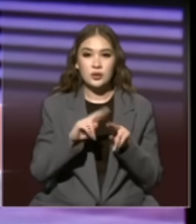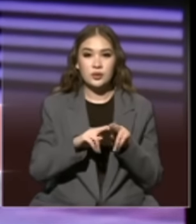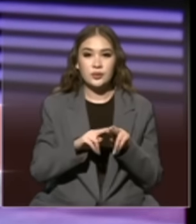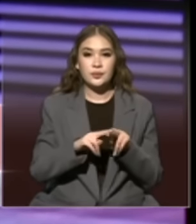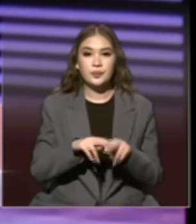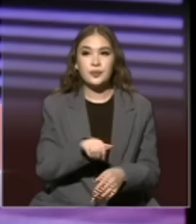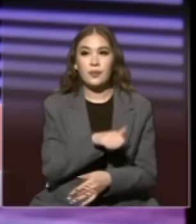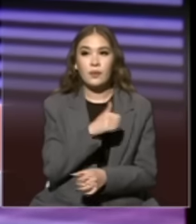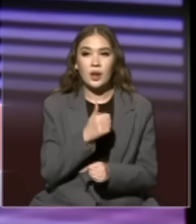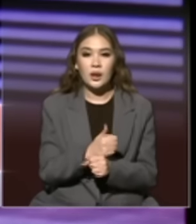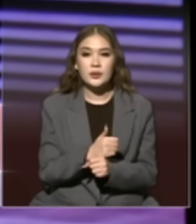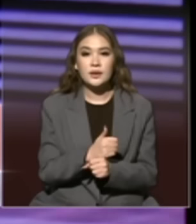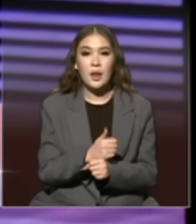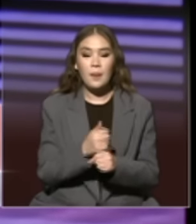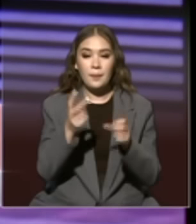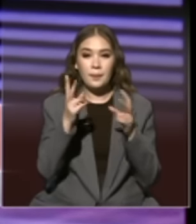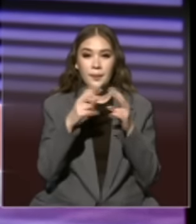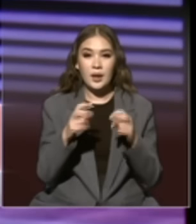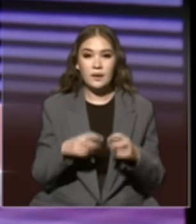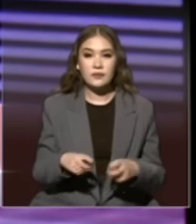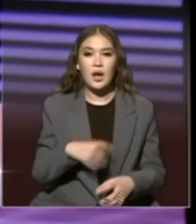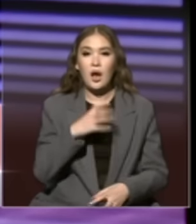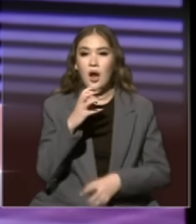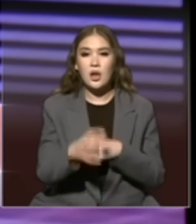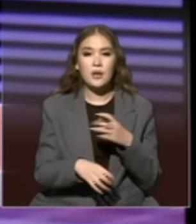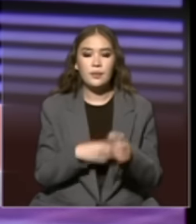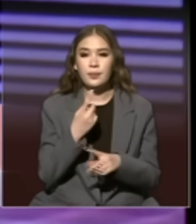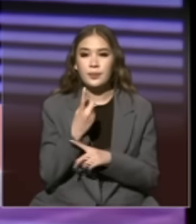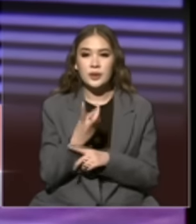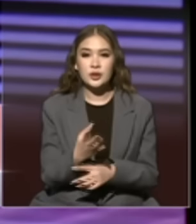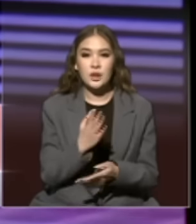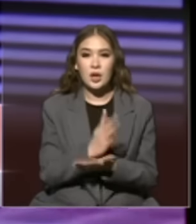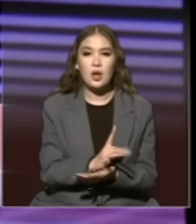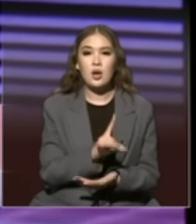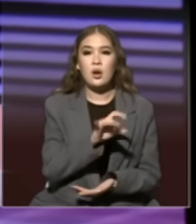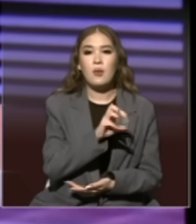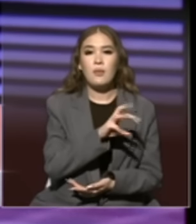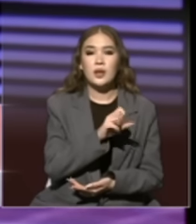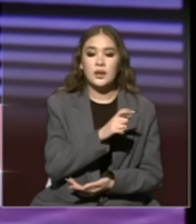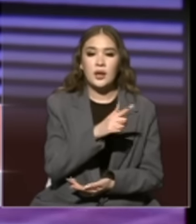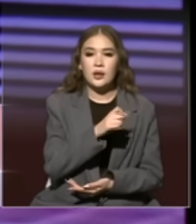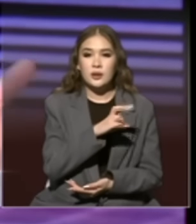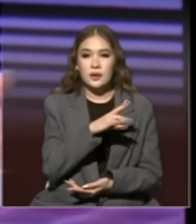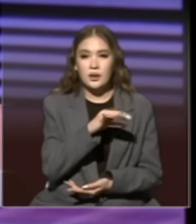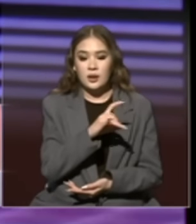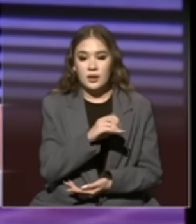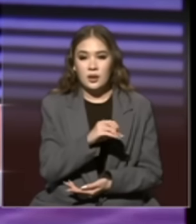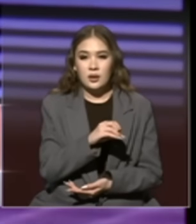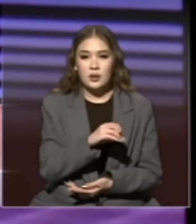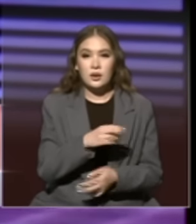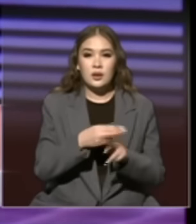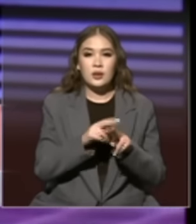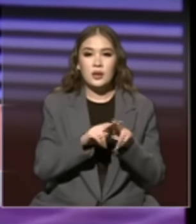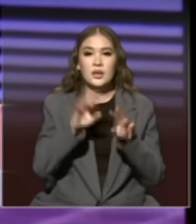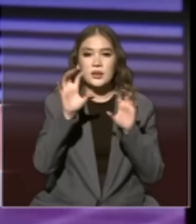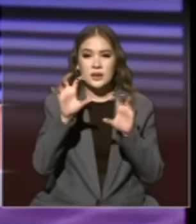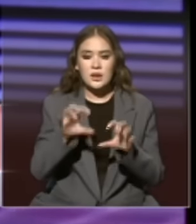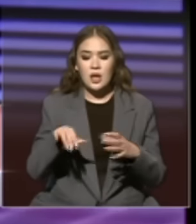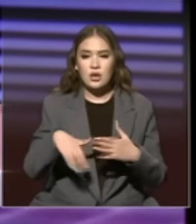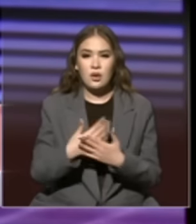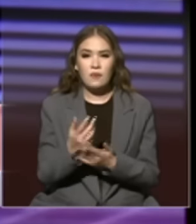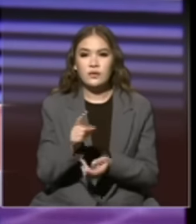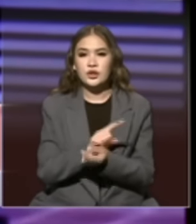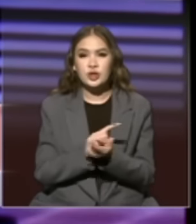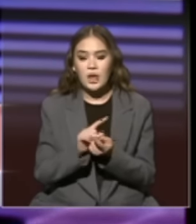басты мағынасы, миссиясы сол. Әлемде бірнеше жүйесі бар. Романа Германда, континентальда жаңа заңнамалық өзгертулер,